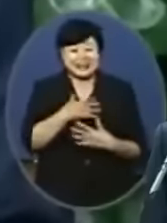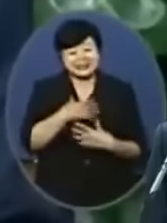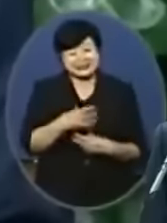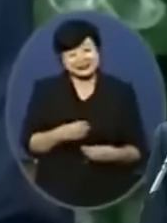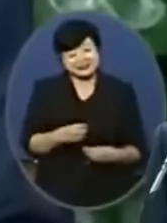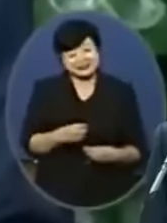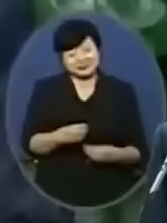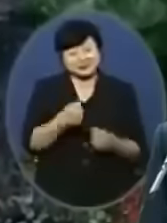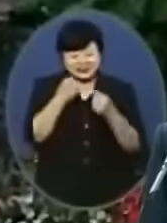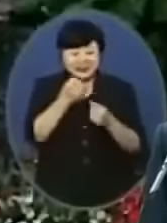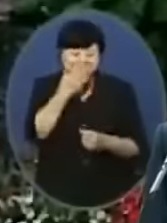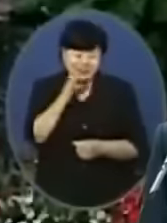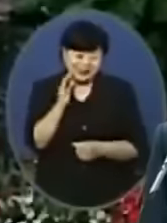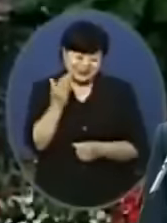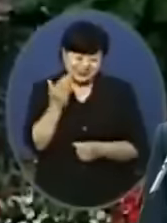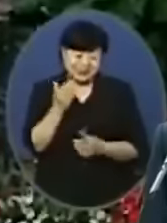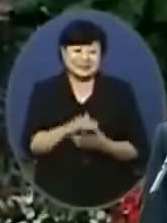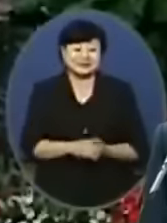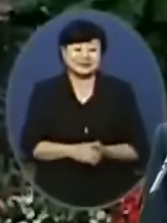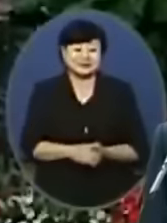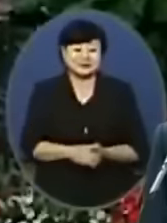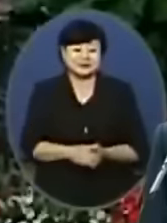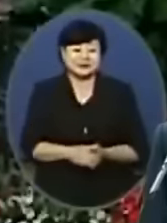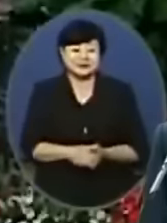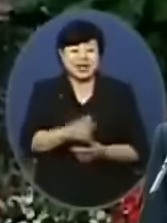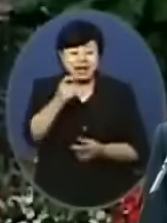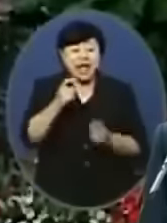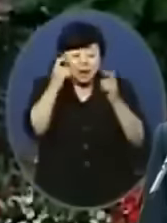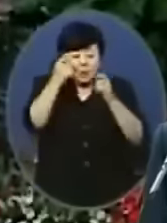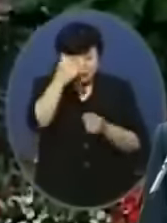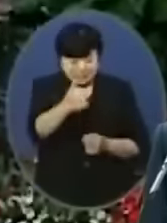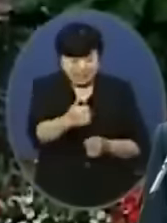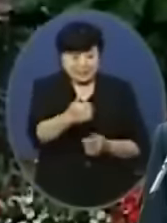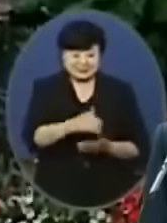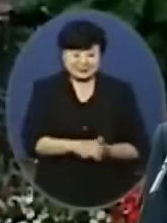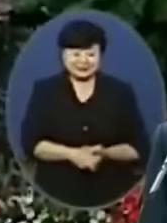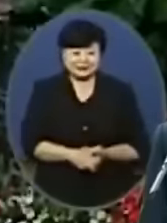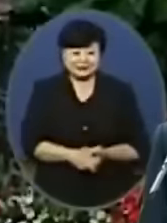안심하고 살아갈 수 있는 것은 강한 목자가